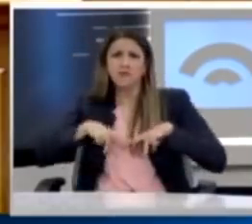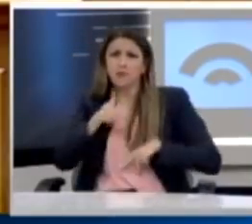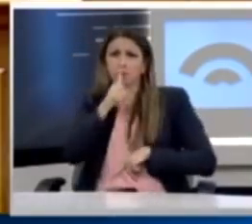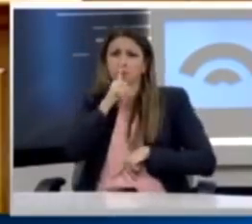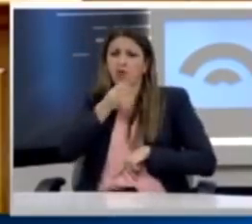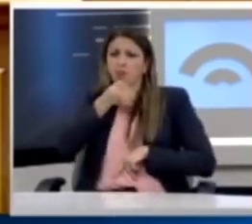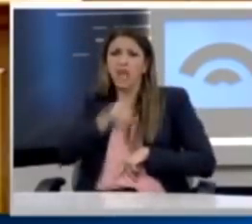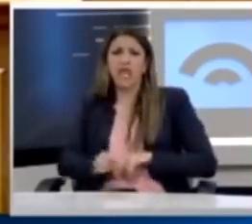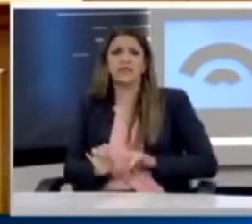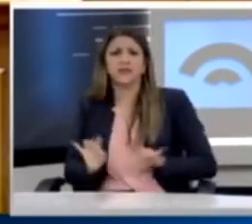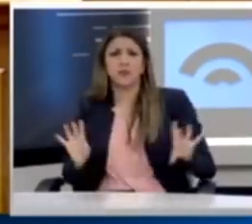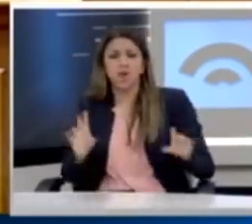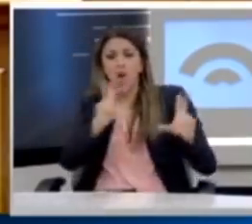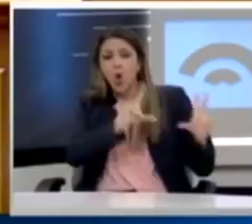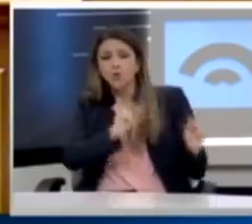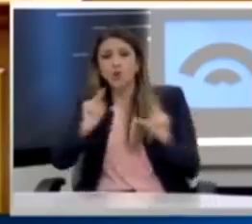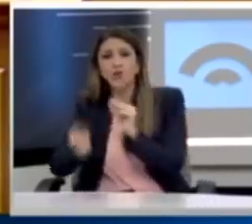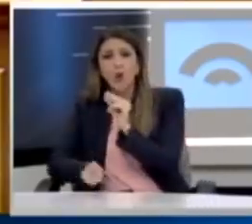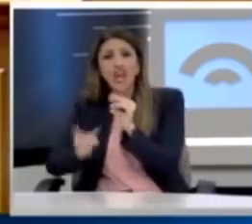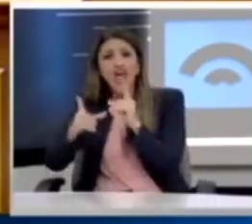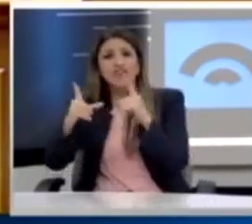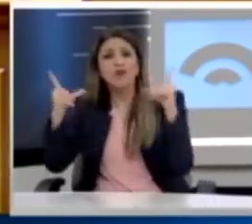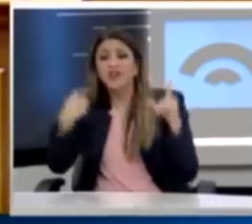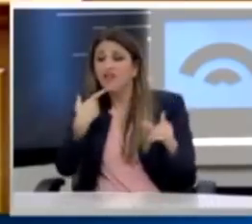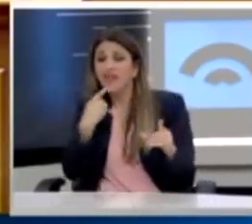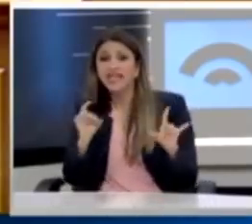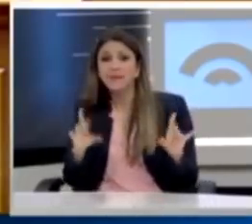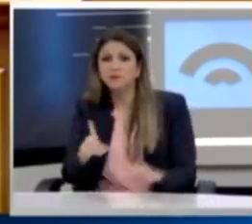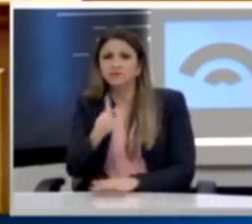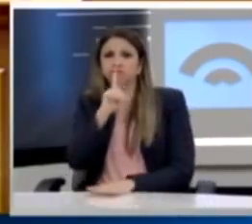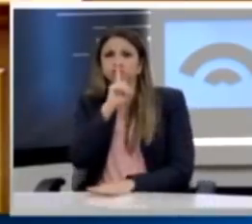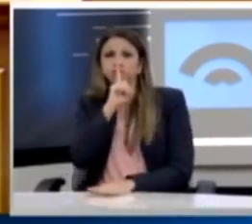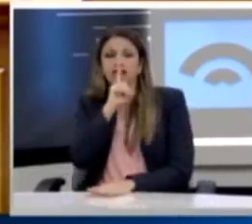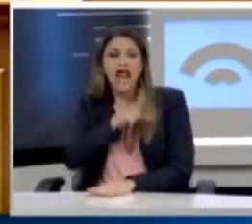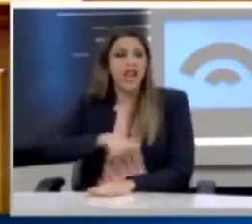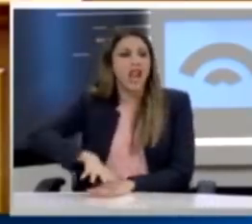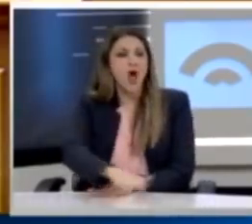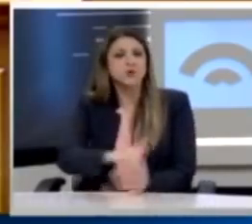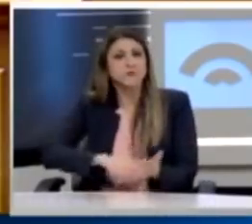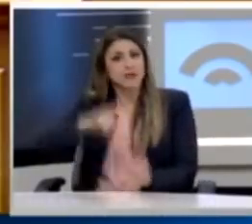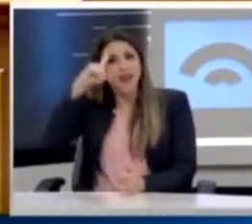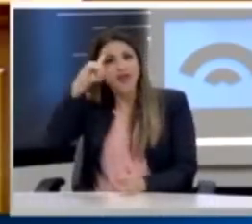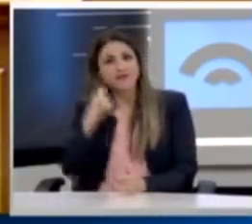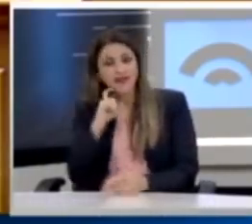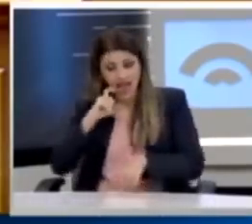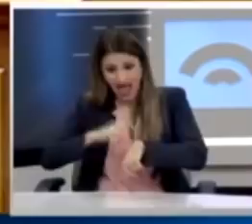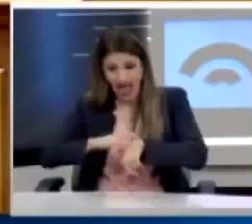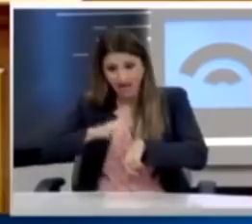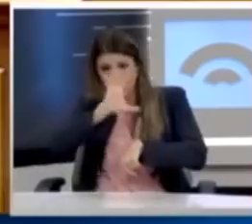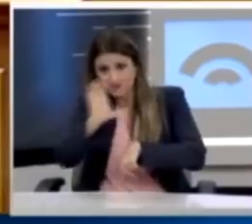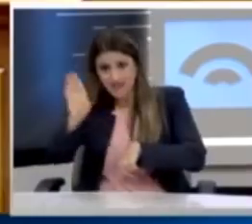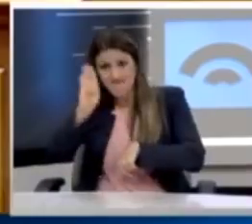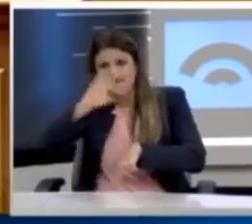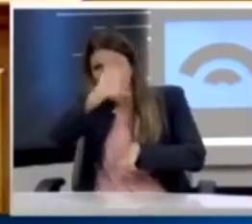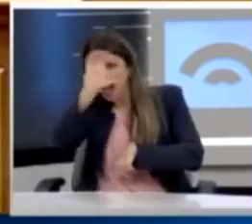Νέα Δημοκρατία. Ο λαός μας πρέπει να ξέρει ότι στα Βαλκάνια αυτή τη στιγμή είναι σε